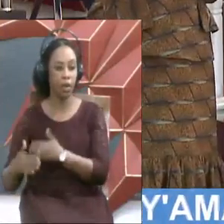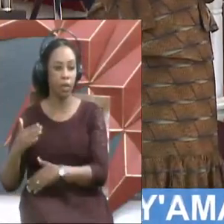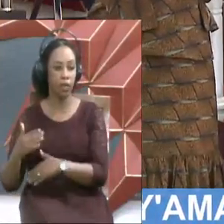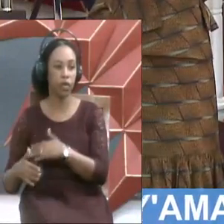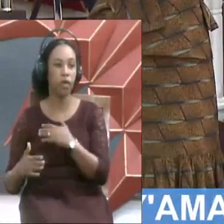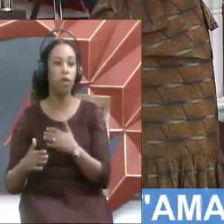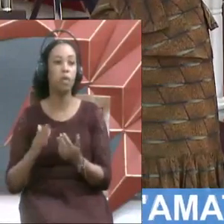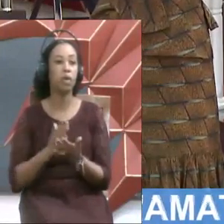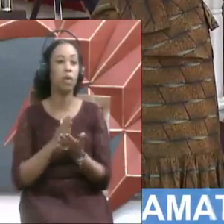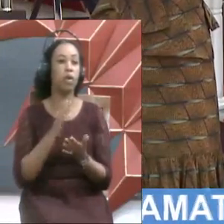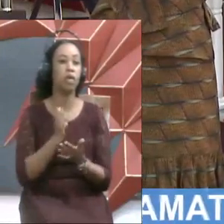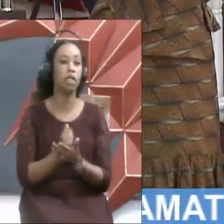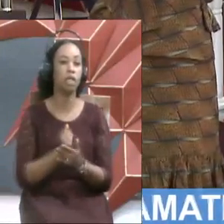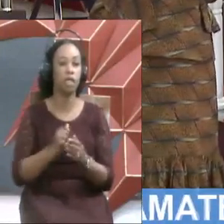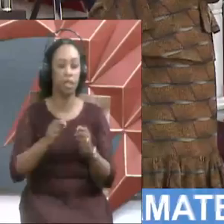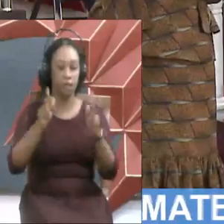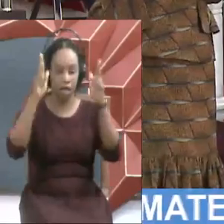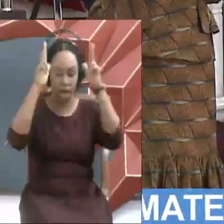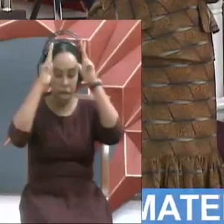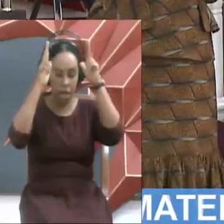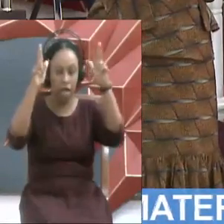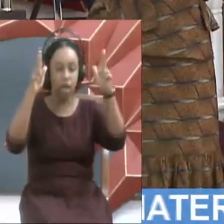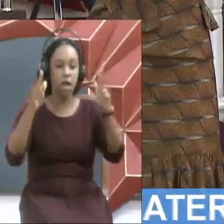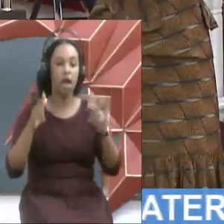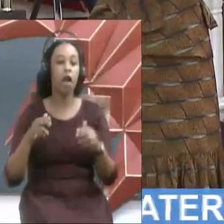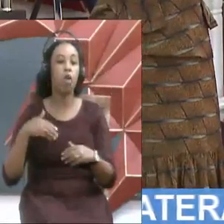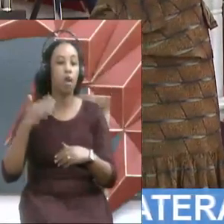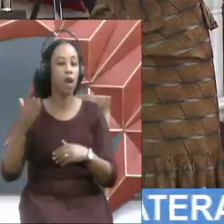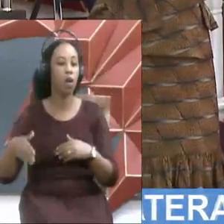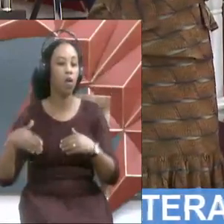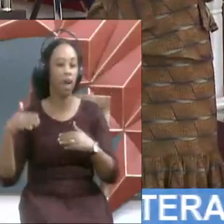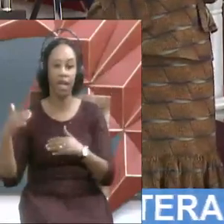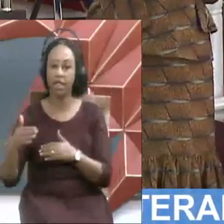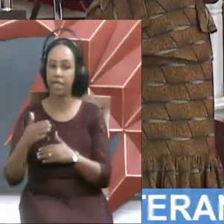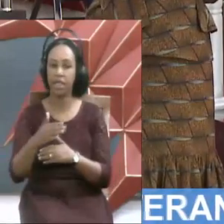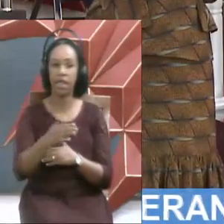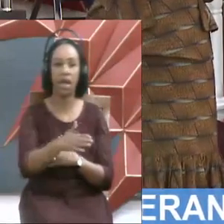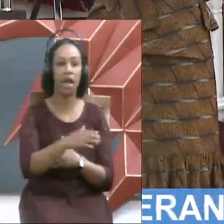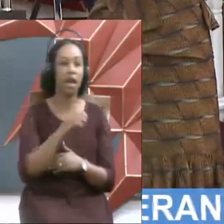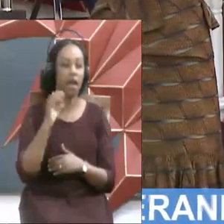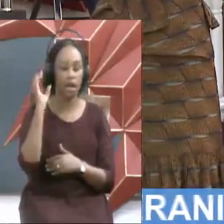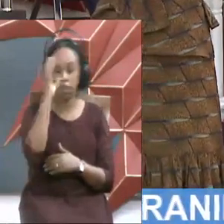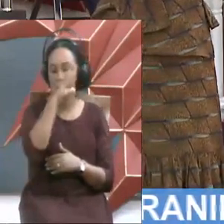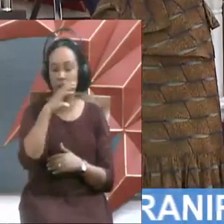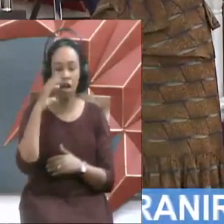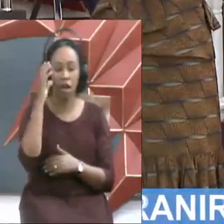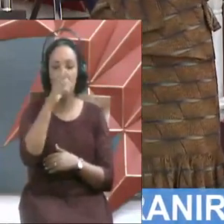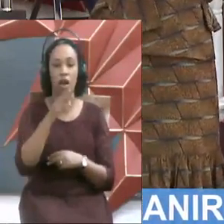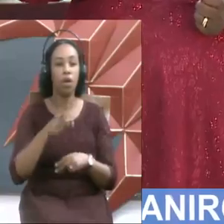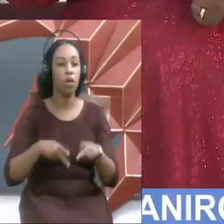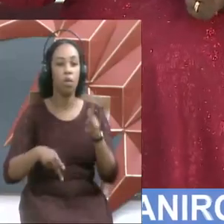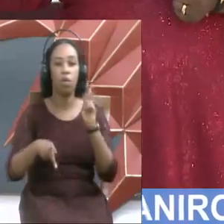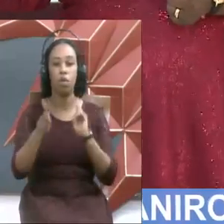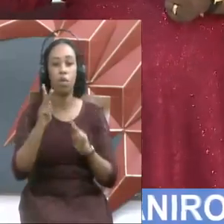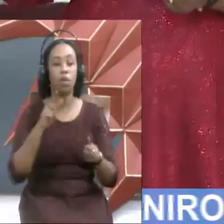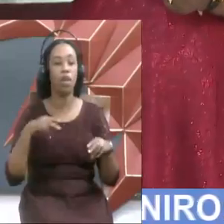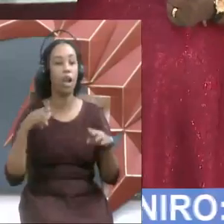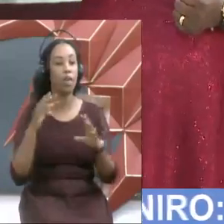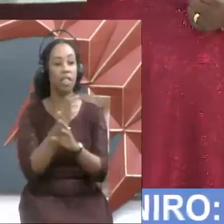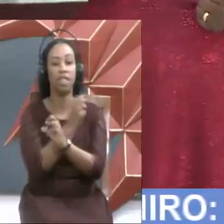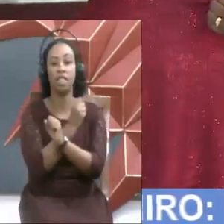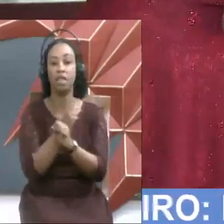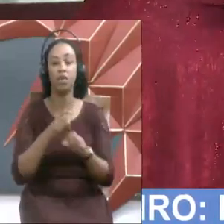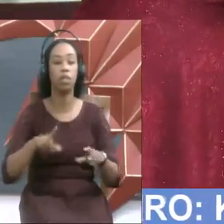Satani ahora zerereswa ashaka mana uwa busu mujinga